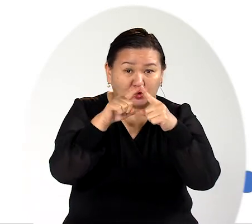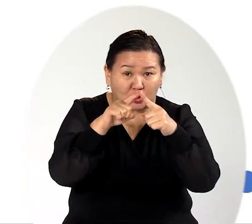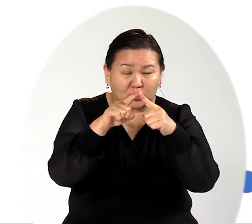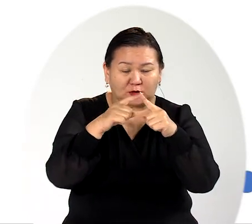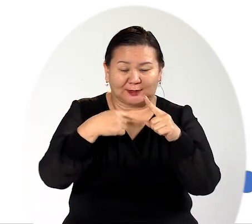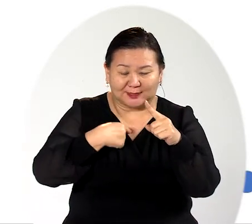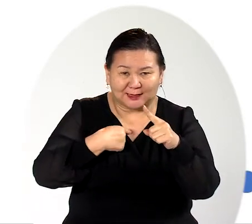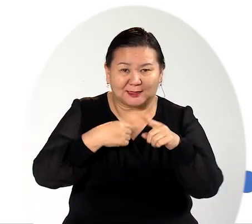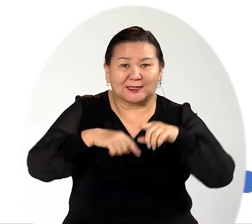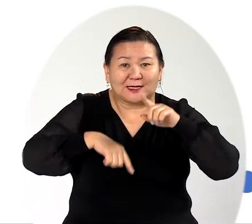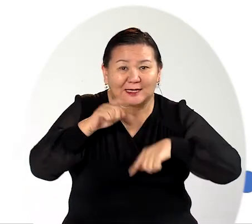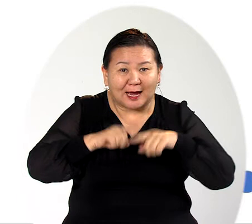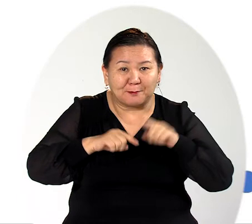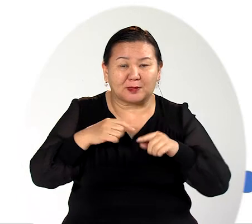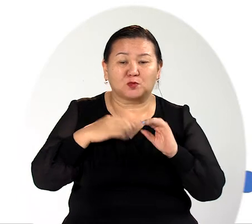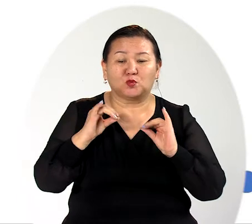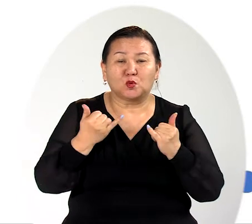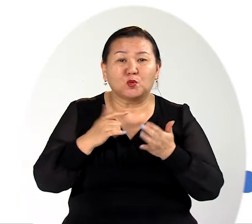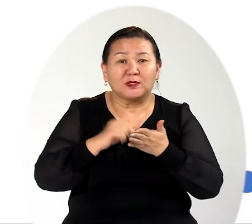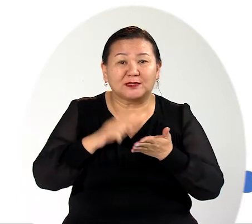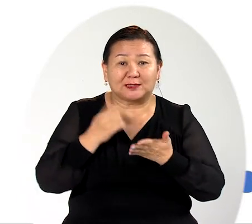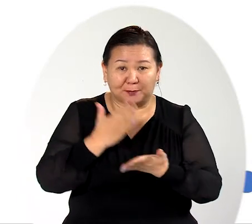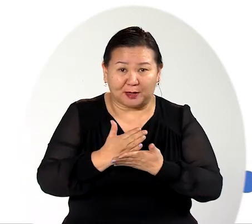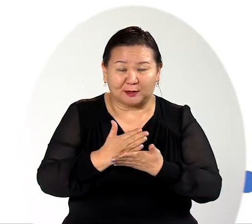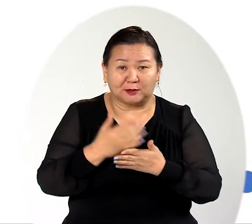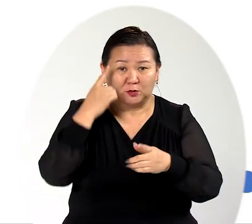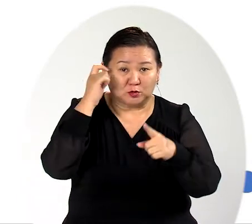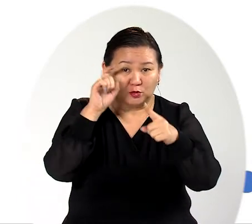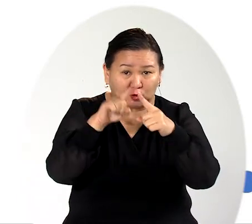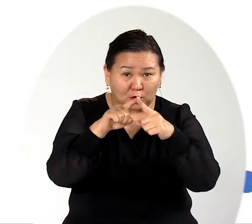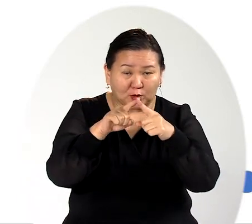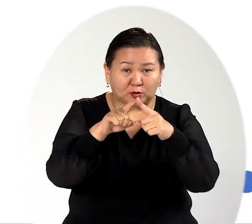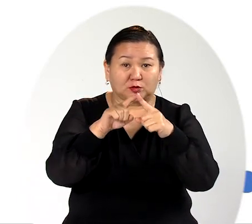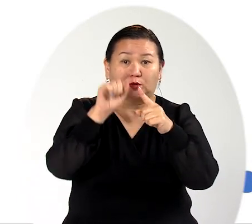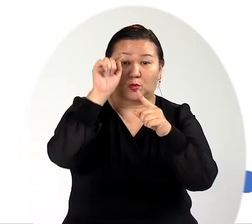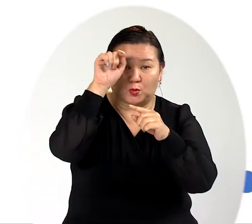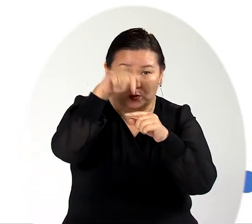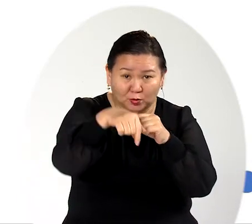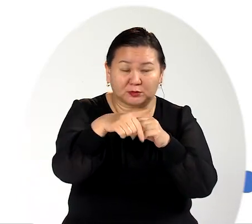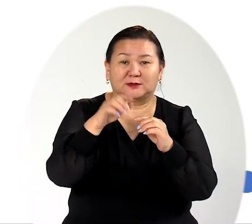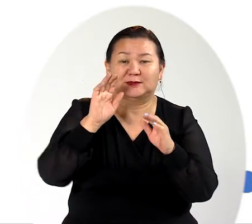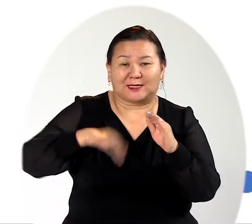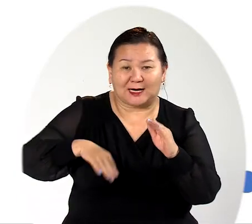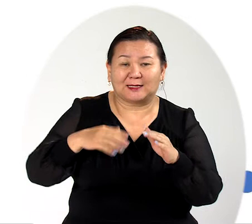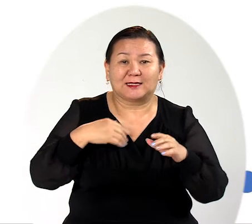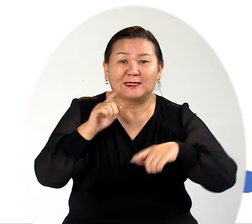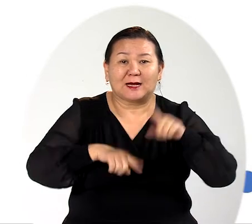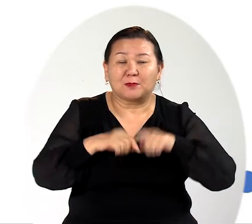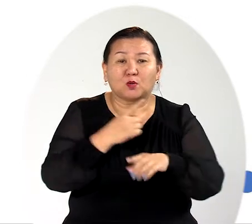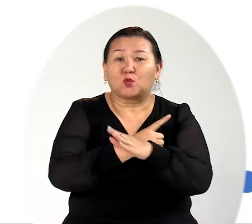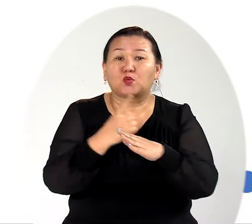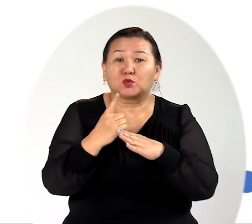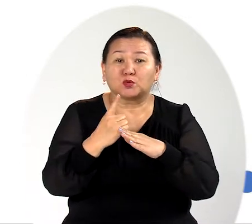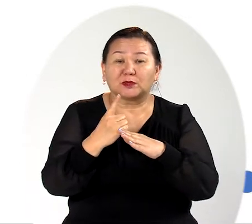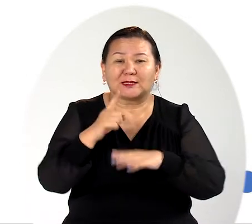надад ямар нөөц үүсгэж шаардлагатай байгаа юм бэ? Би тухайн зорилгод хүрснээр ямар үр дүнд хүрэх юм бэ? Тухайн үр дүнд би ямар